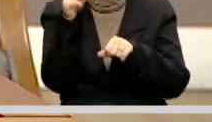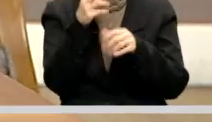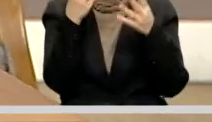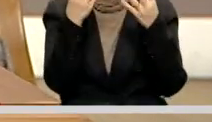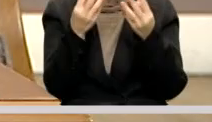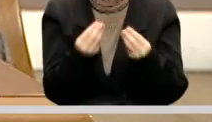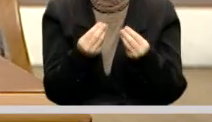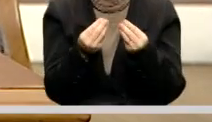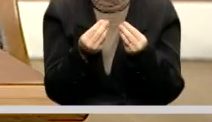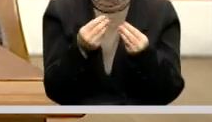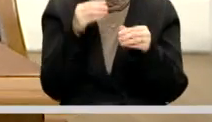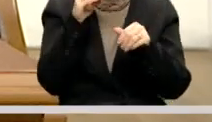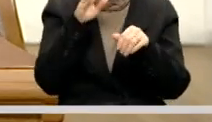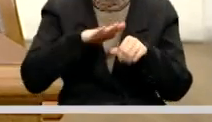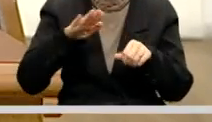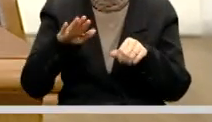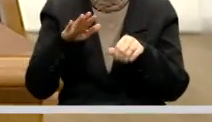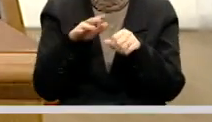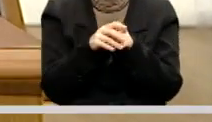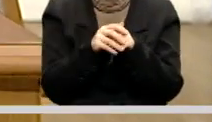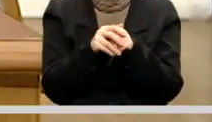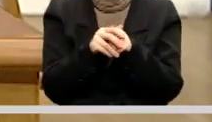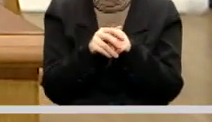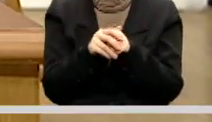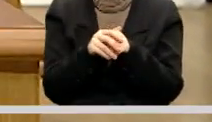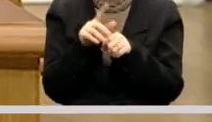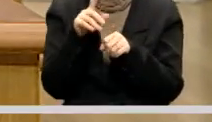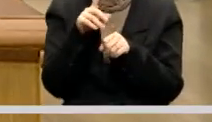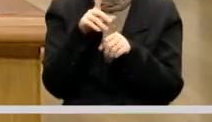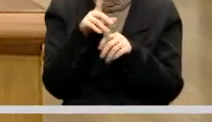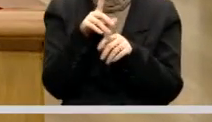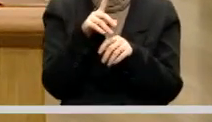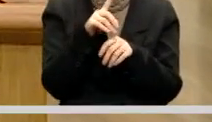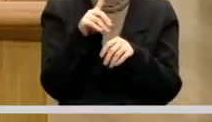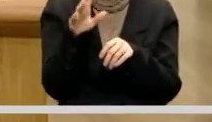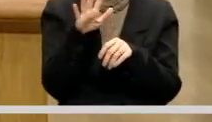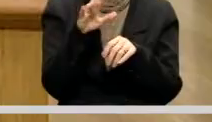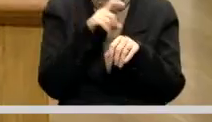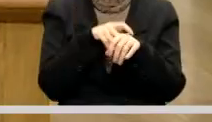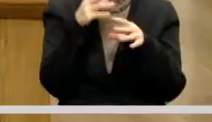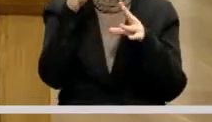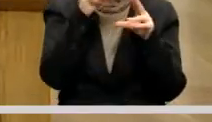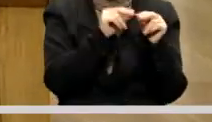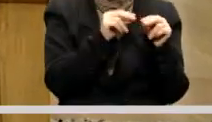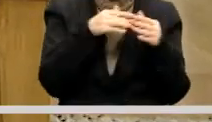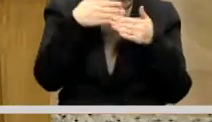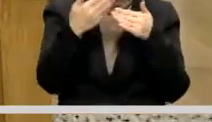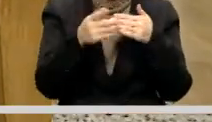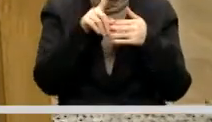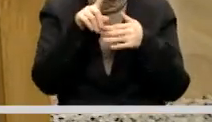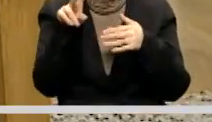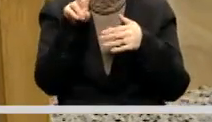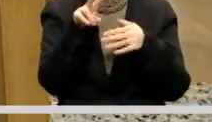günlük uyku uyuyorlar. 6. aydan sonra bu süre 12 saate kadar düşüyor. Normal yetişkinlerde uyku